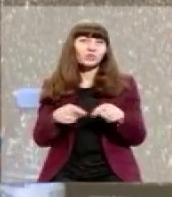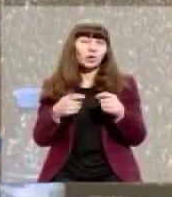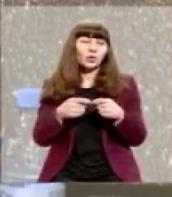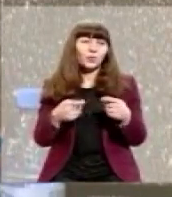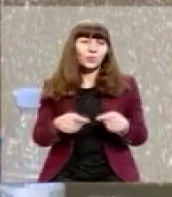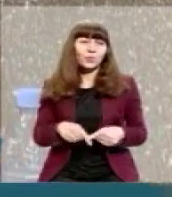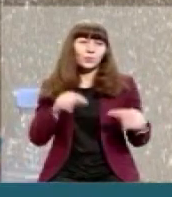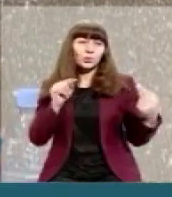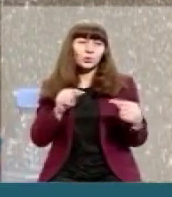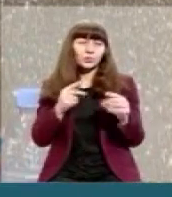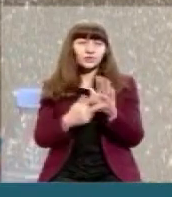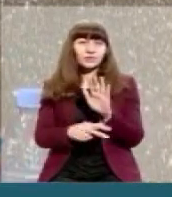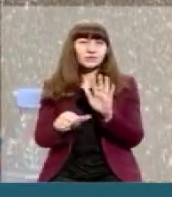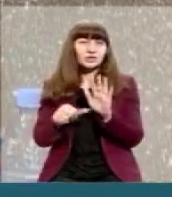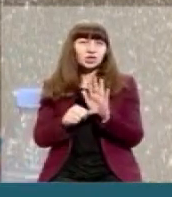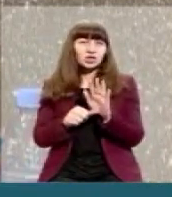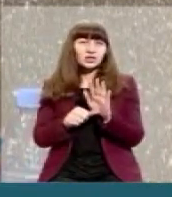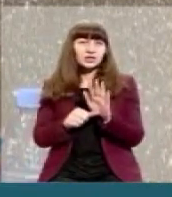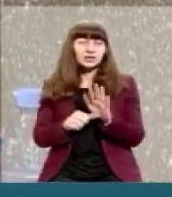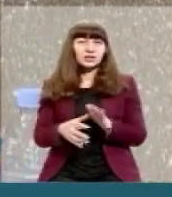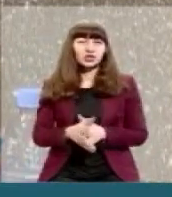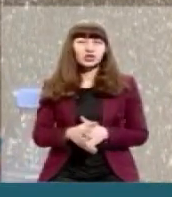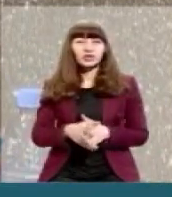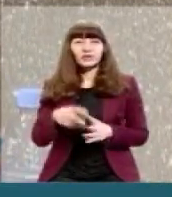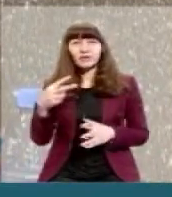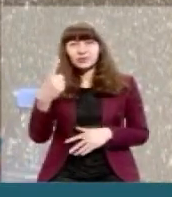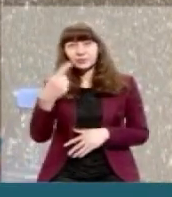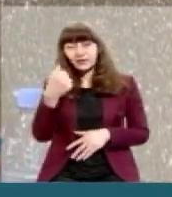против 86 в 2021 году.